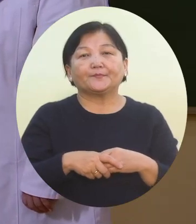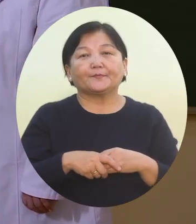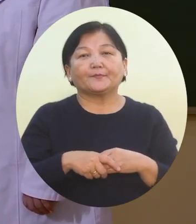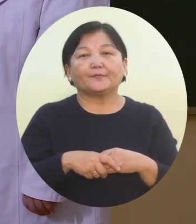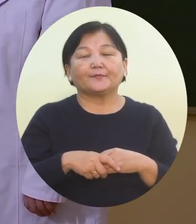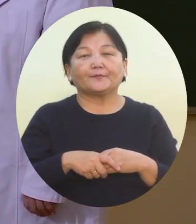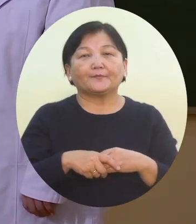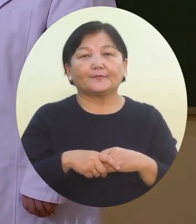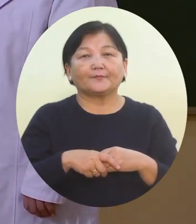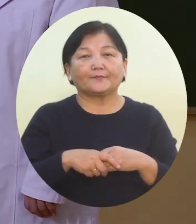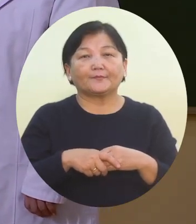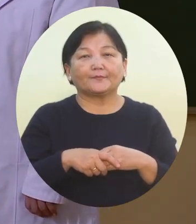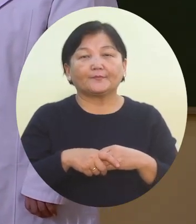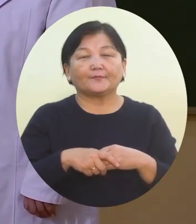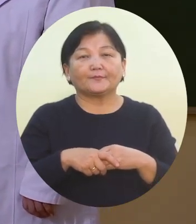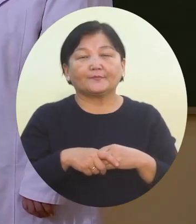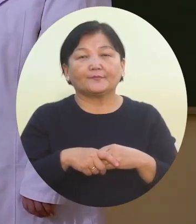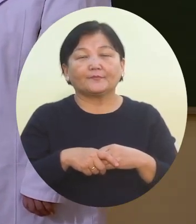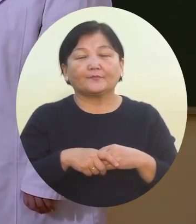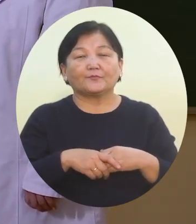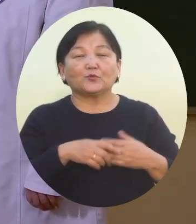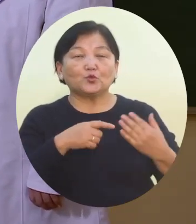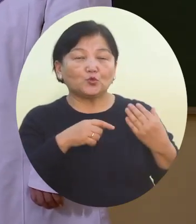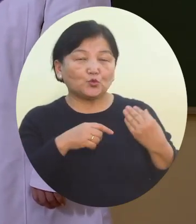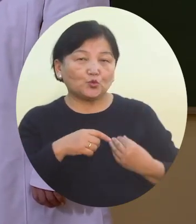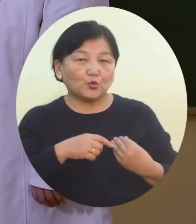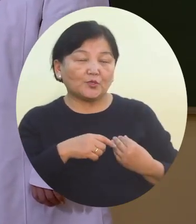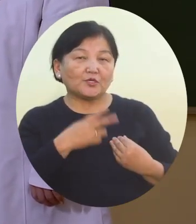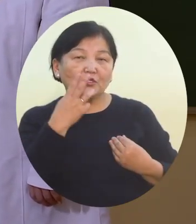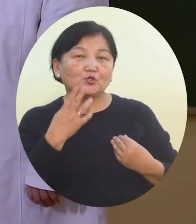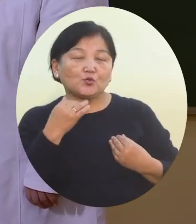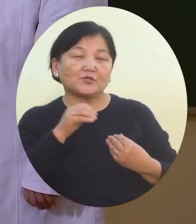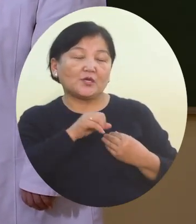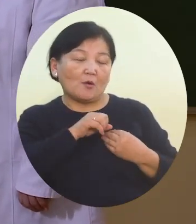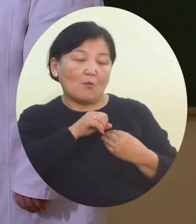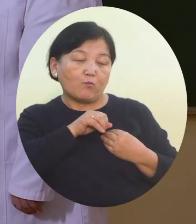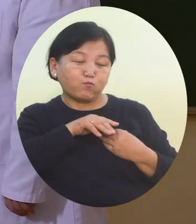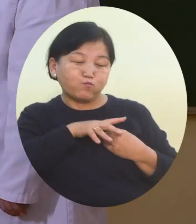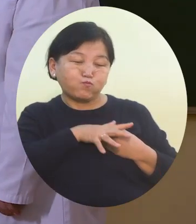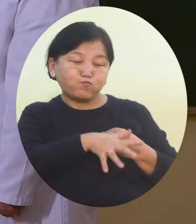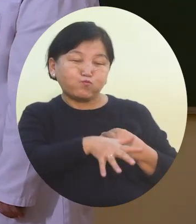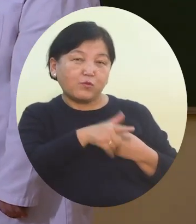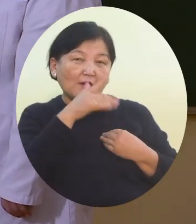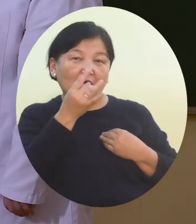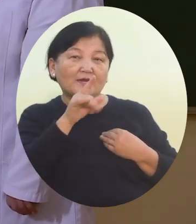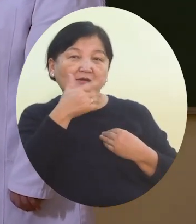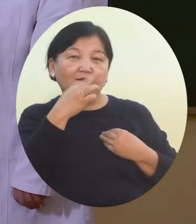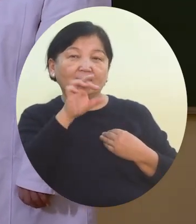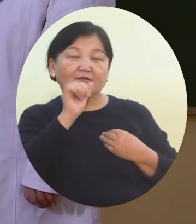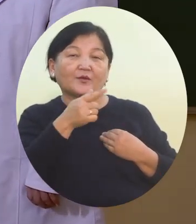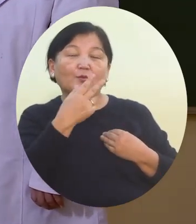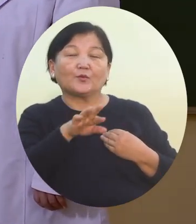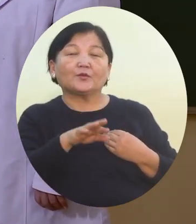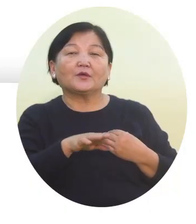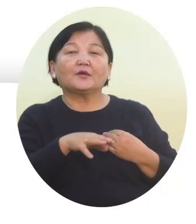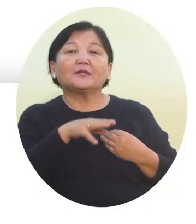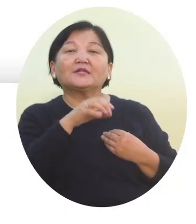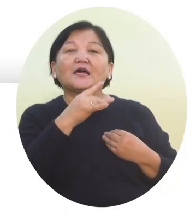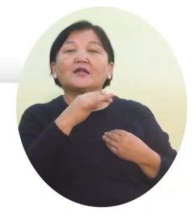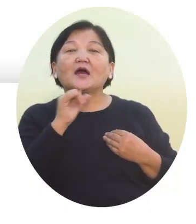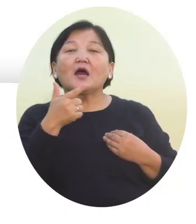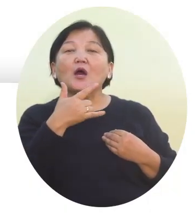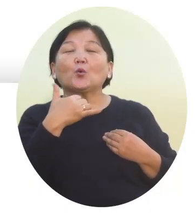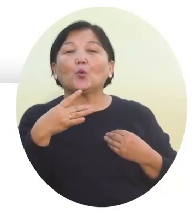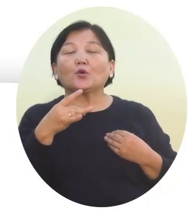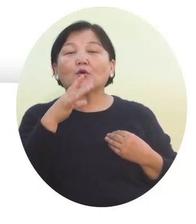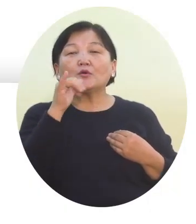За зүрх цусыг шахан гаргах үед ялангуяа тараагуур суцны хана маань тэлдэг байна. За